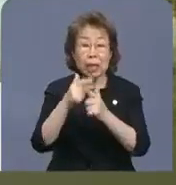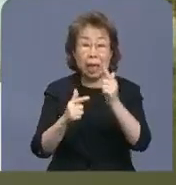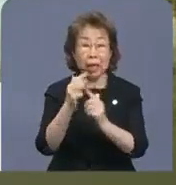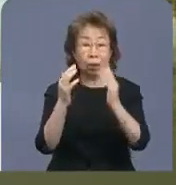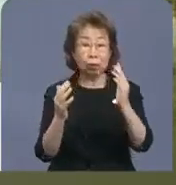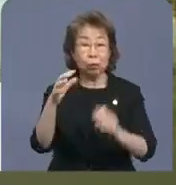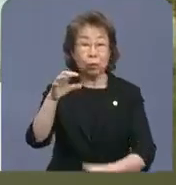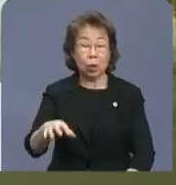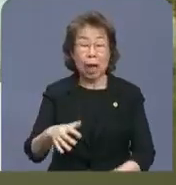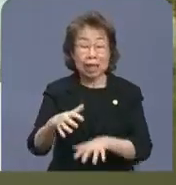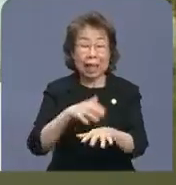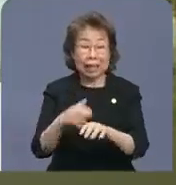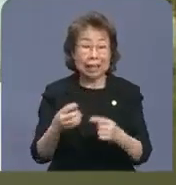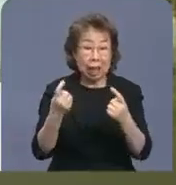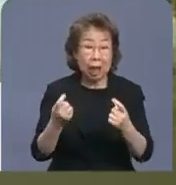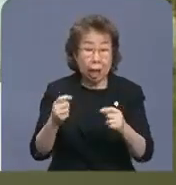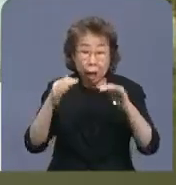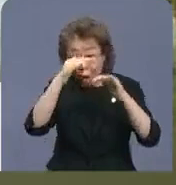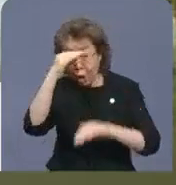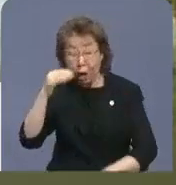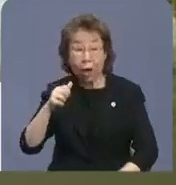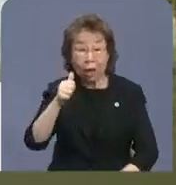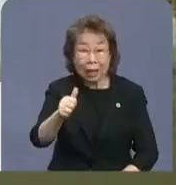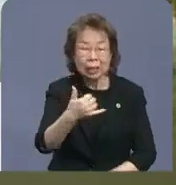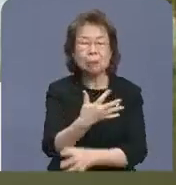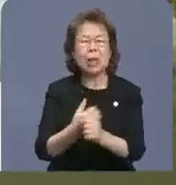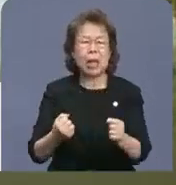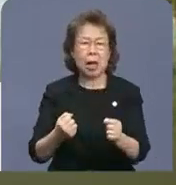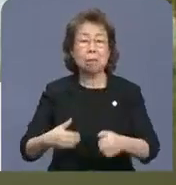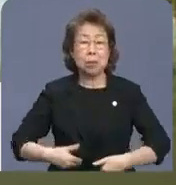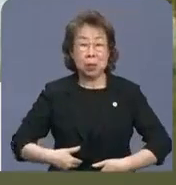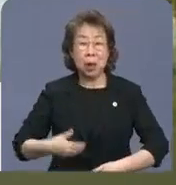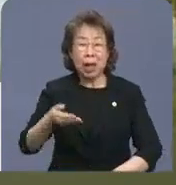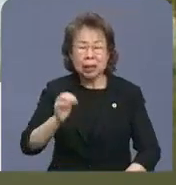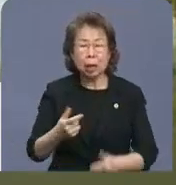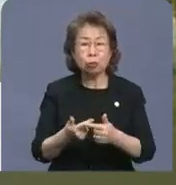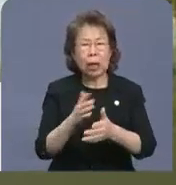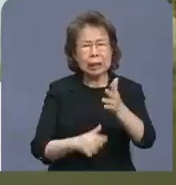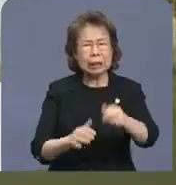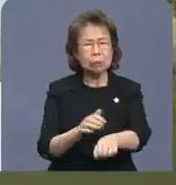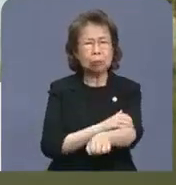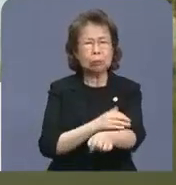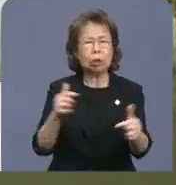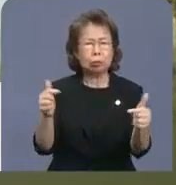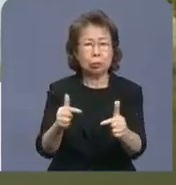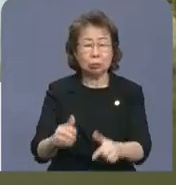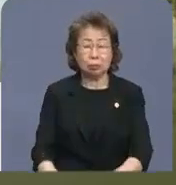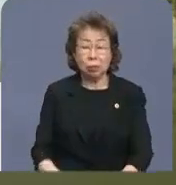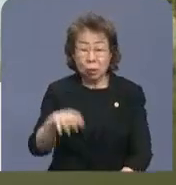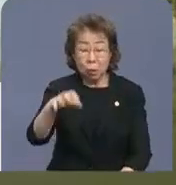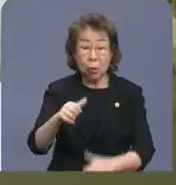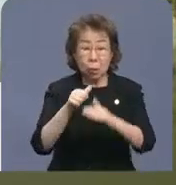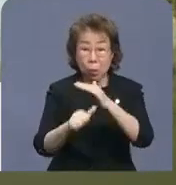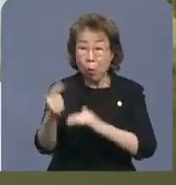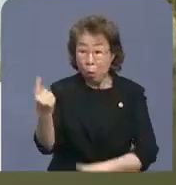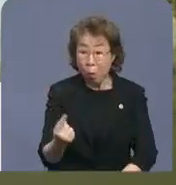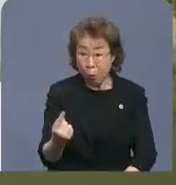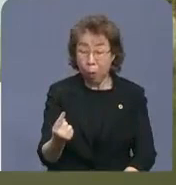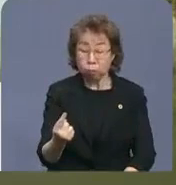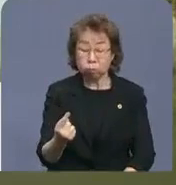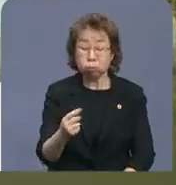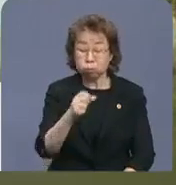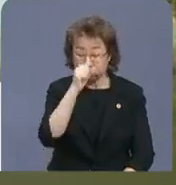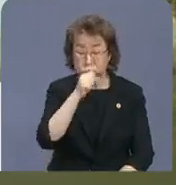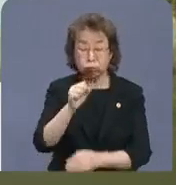단체 관람객은 예약해야 만 했는데요 부산 씨가 이런 번거로움을 없애 현장 방문객의 편의를 높이기로